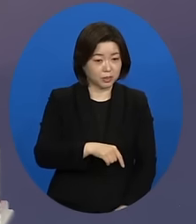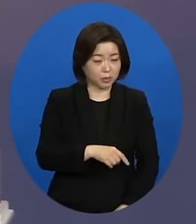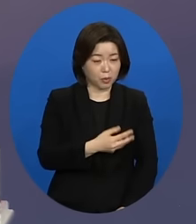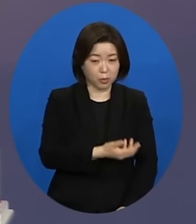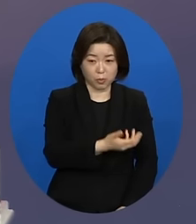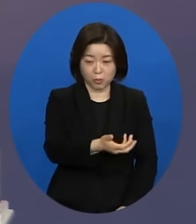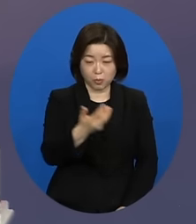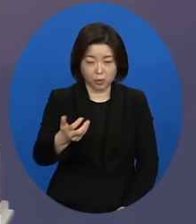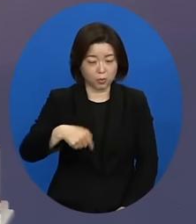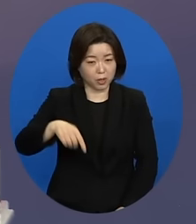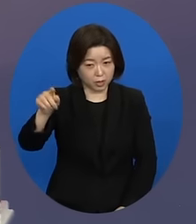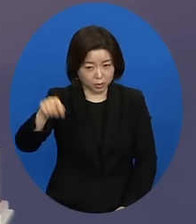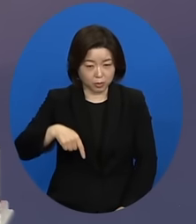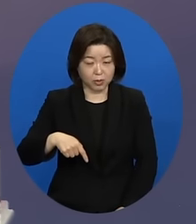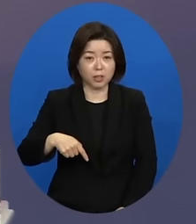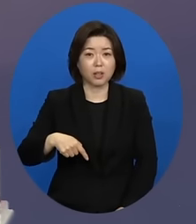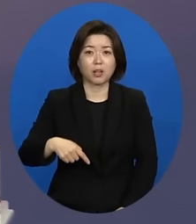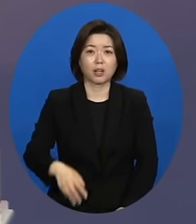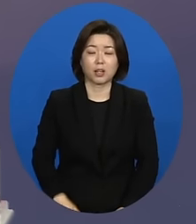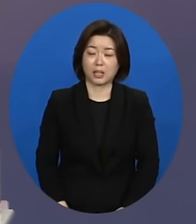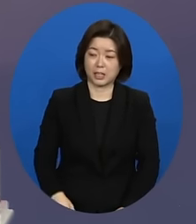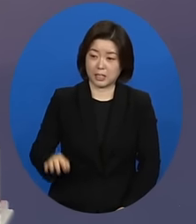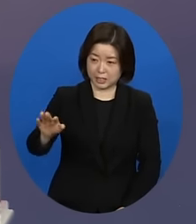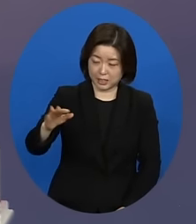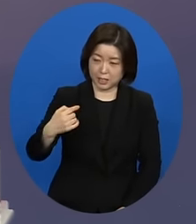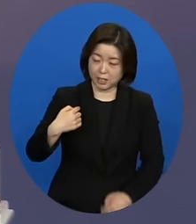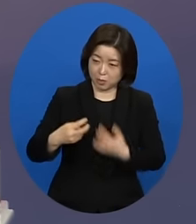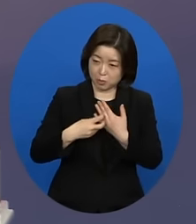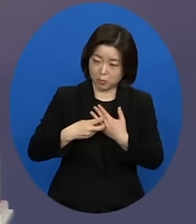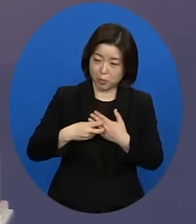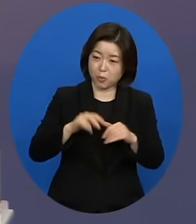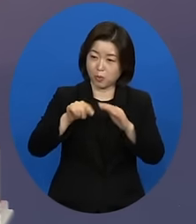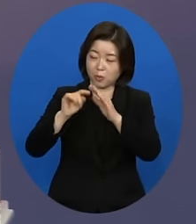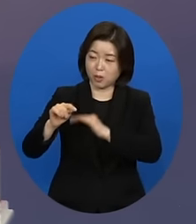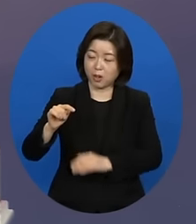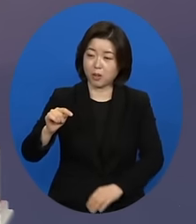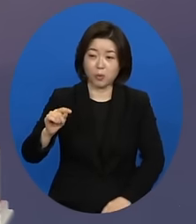몰라요. 알고 싶지 않아? 몰라도 돼요.